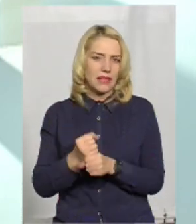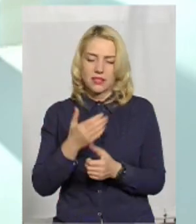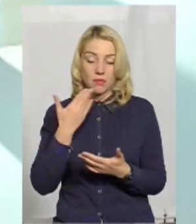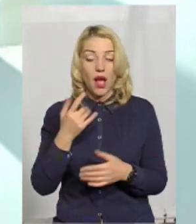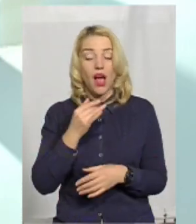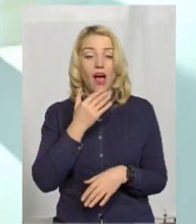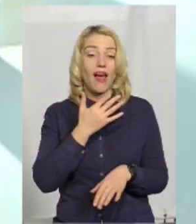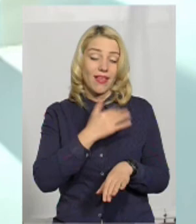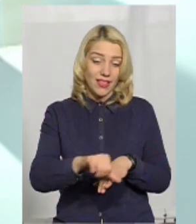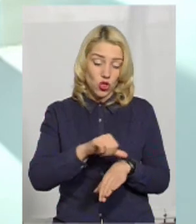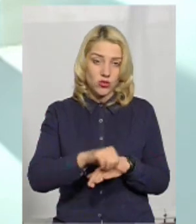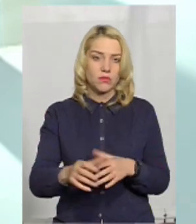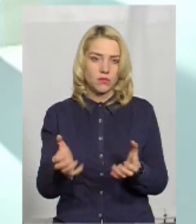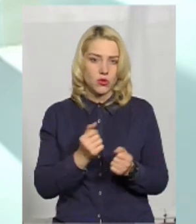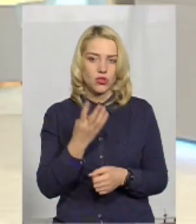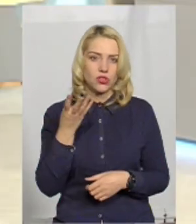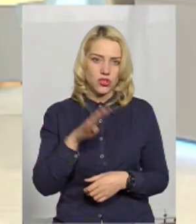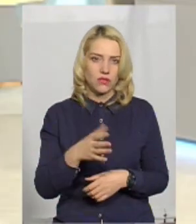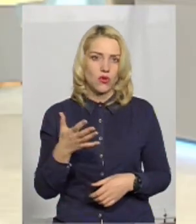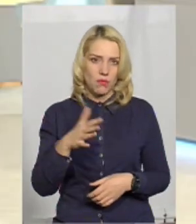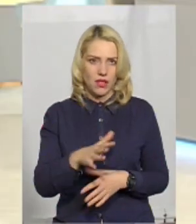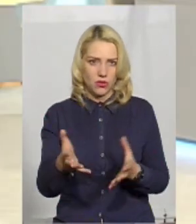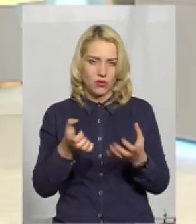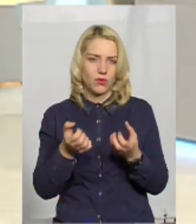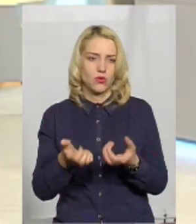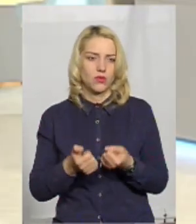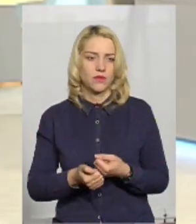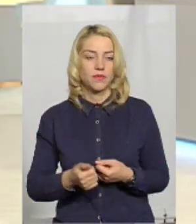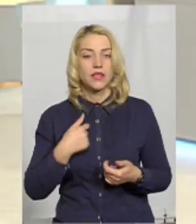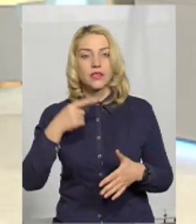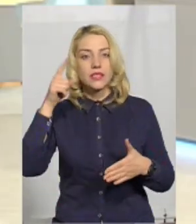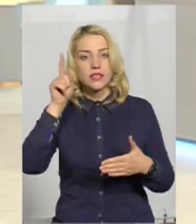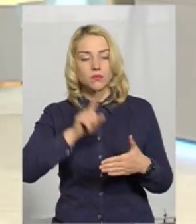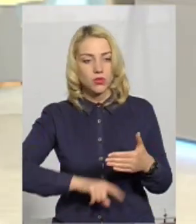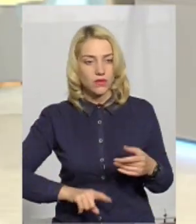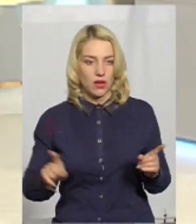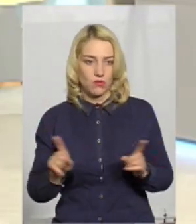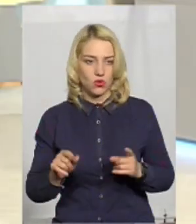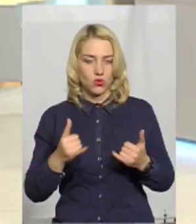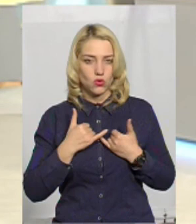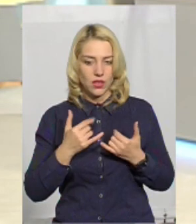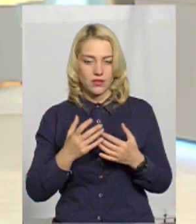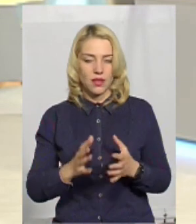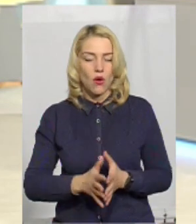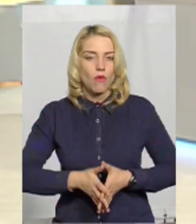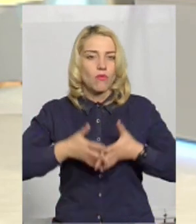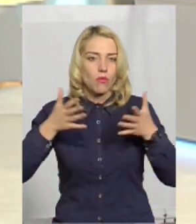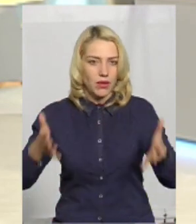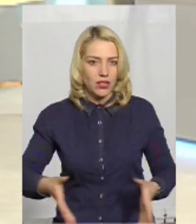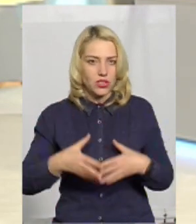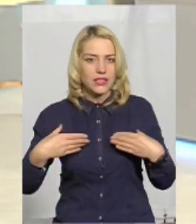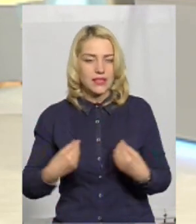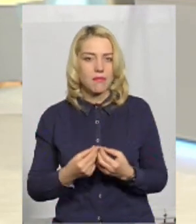хворих. І беруть по четверо, по п'ятеро. Ну, сподіваємося, що у нас побільшає тих